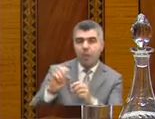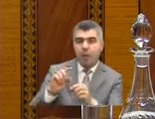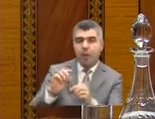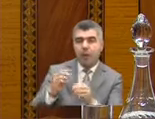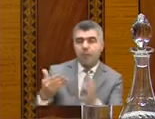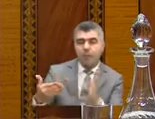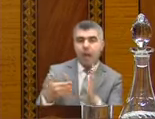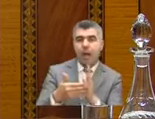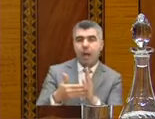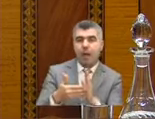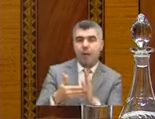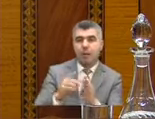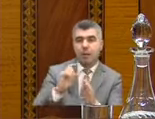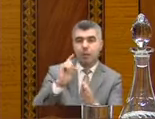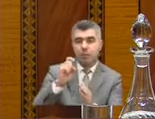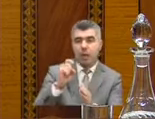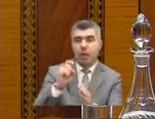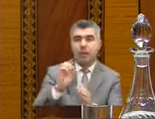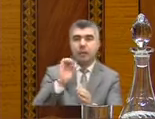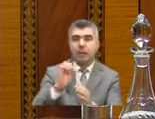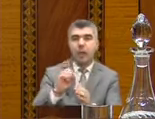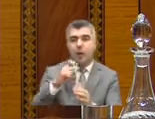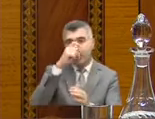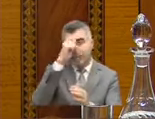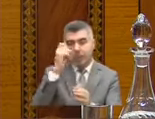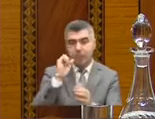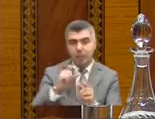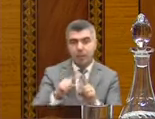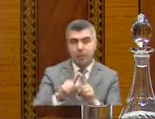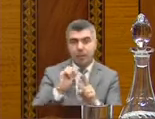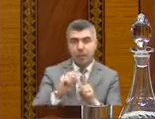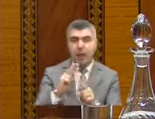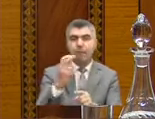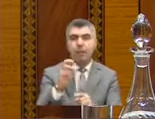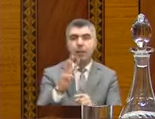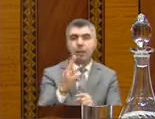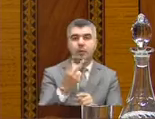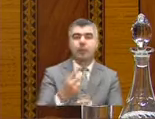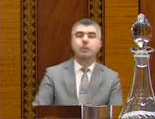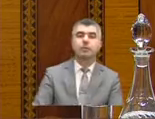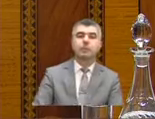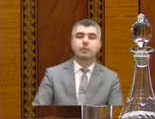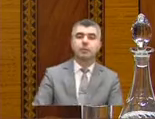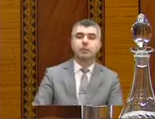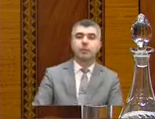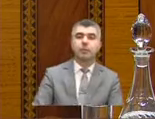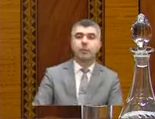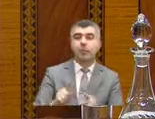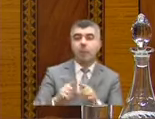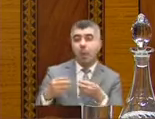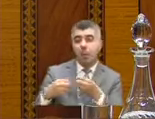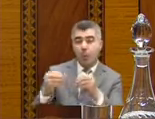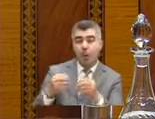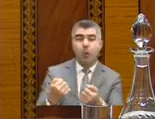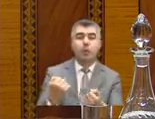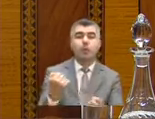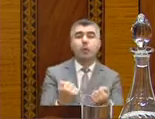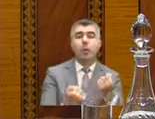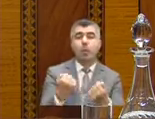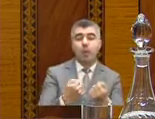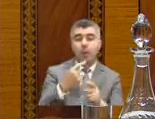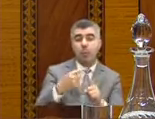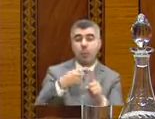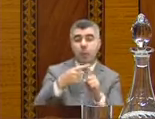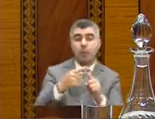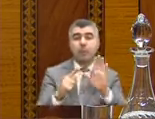السنة الحالية مقارنة مع نفس الفترة من سنة 2023، لا سيما صادرات قطاع السيارات اللي ارتفعت